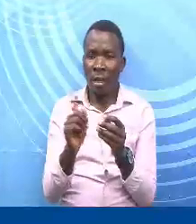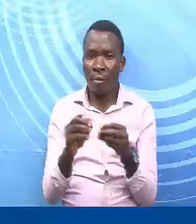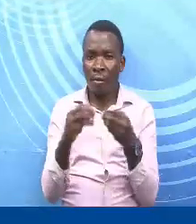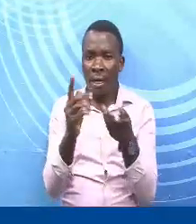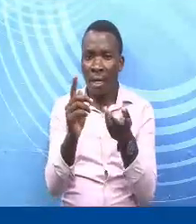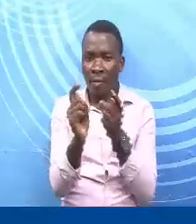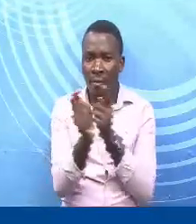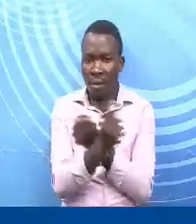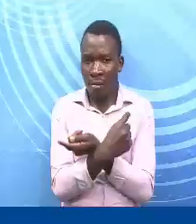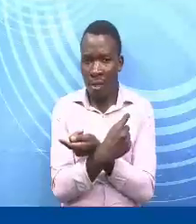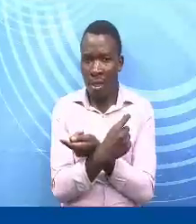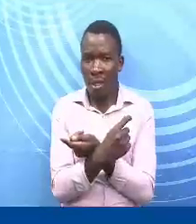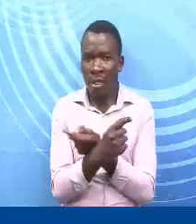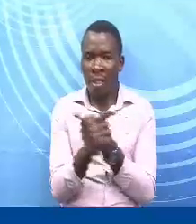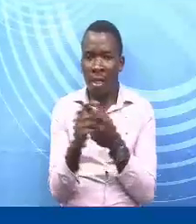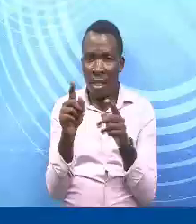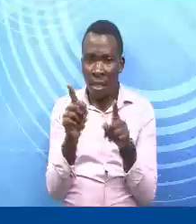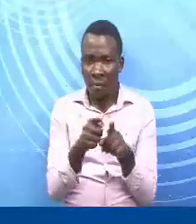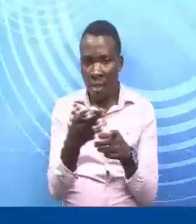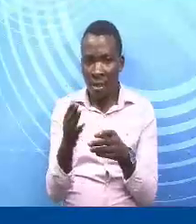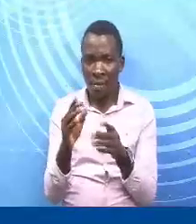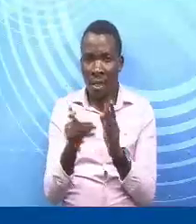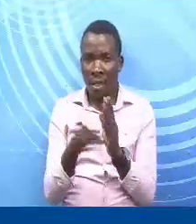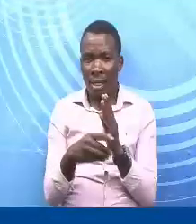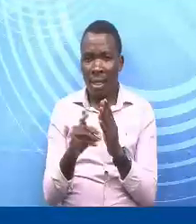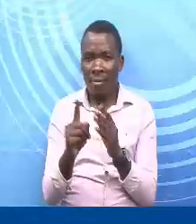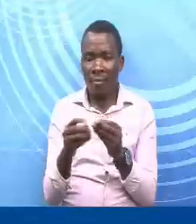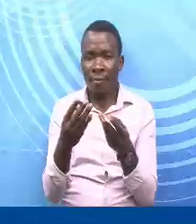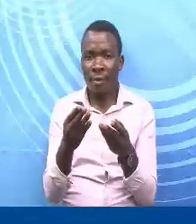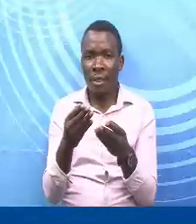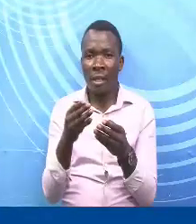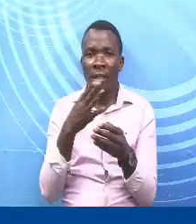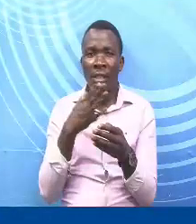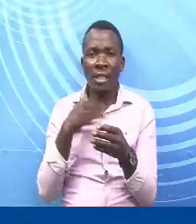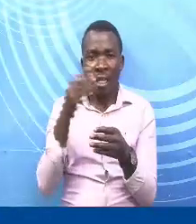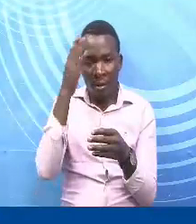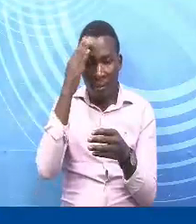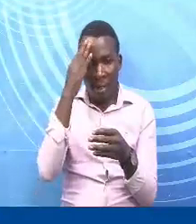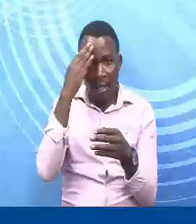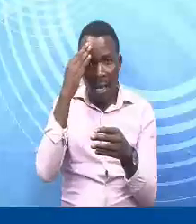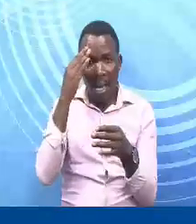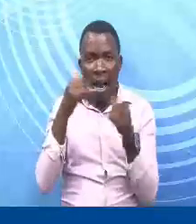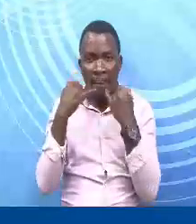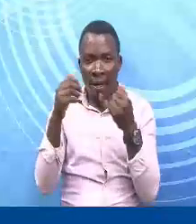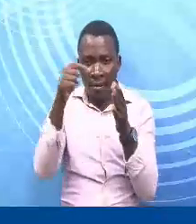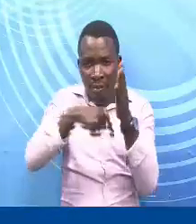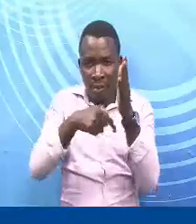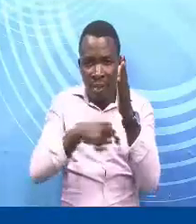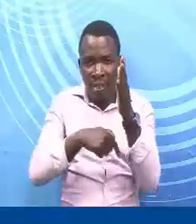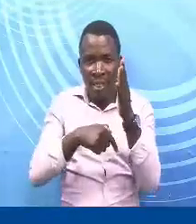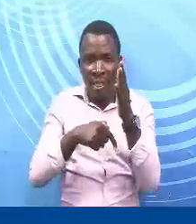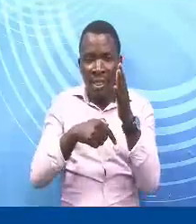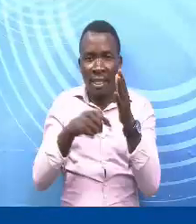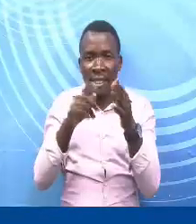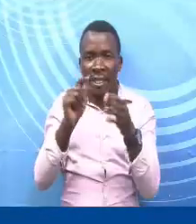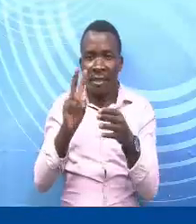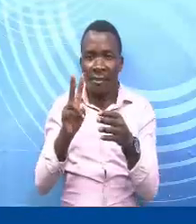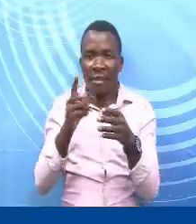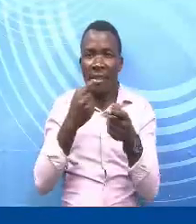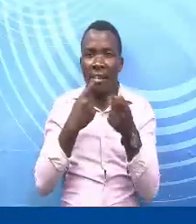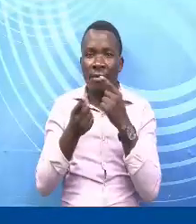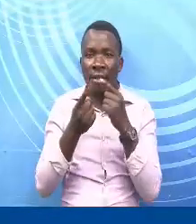mwaka karere ndabona biri mu gushaka kumenya byinshi kuri iyi nkuru BTNTV yagejeje kuvuga n'umuyobozi w'akarere ka Ruhango Habarurema Valence atubwira byinshi kuri iyi